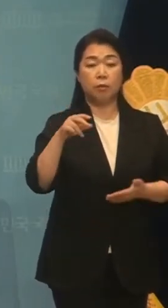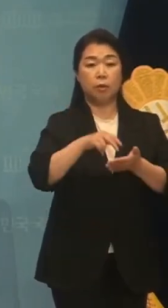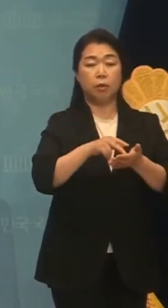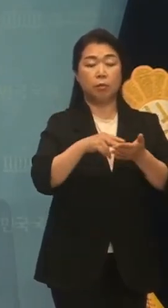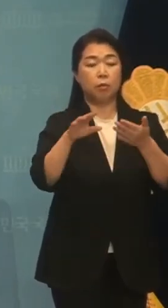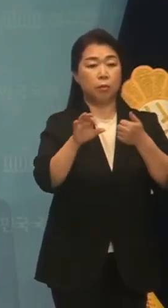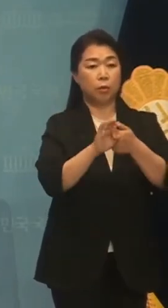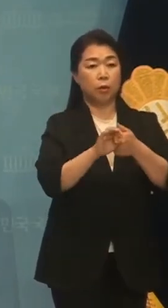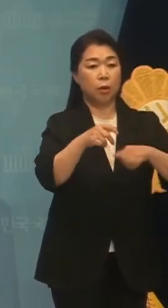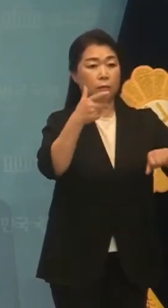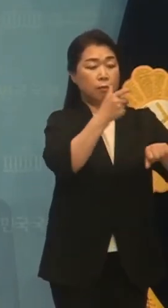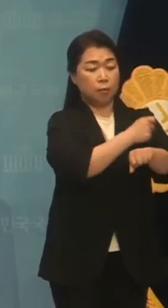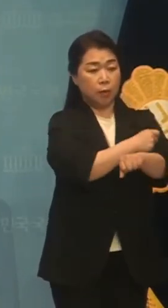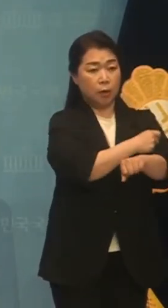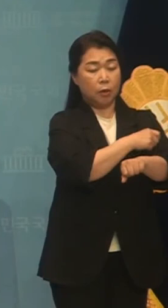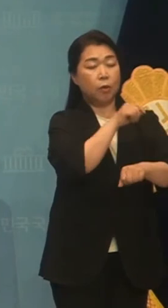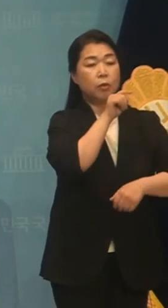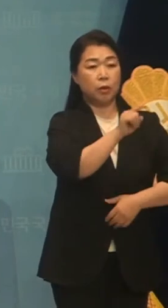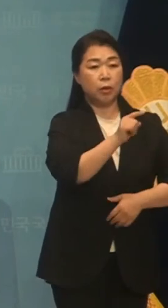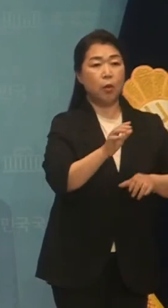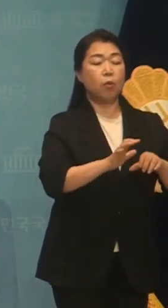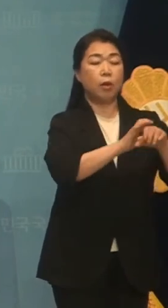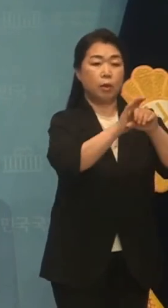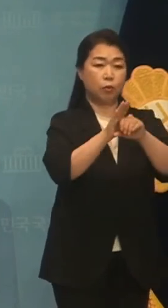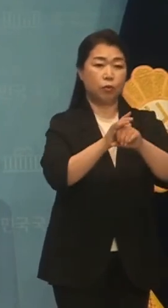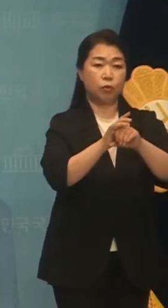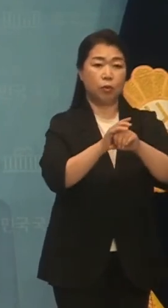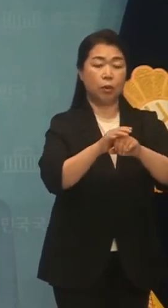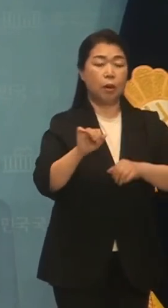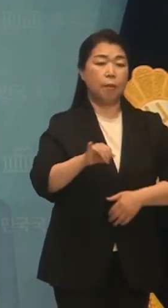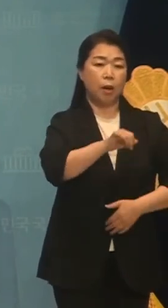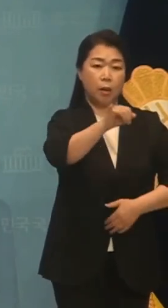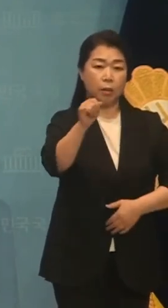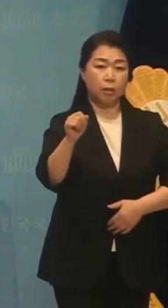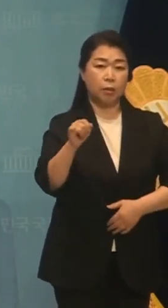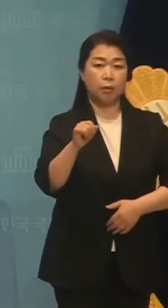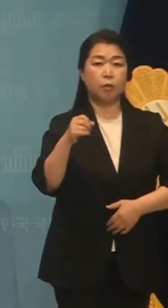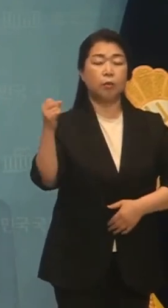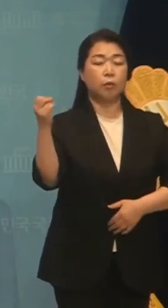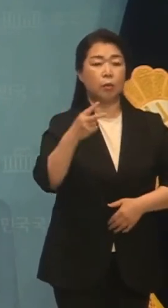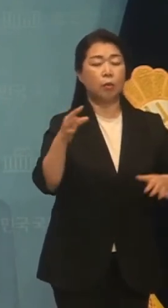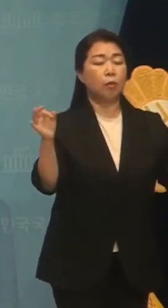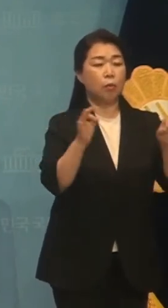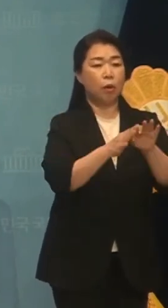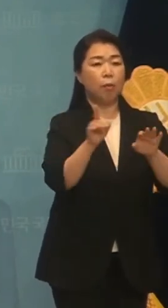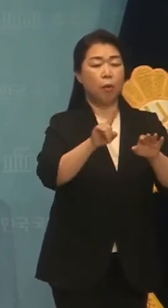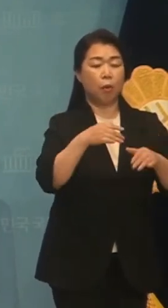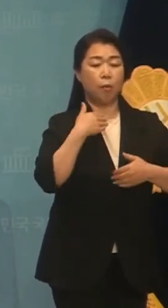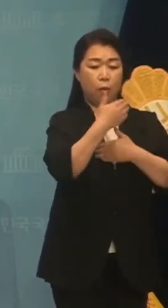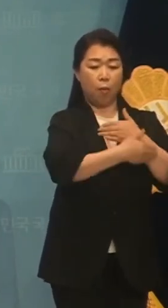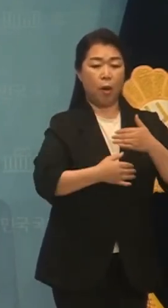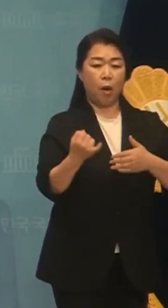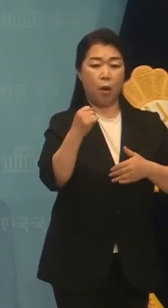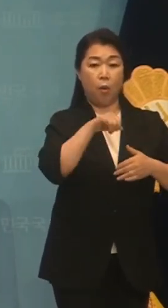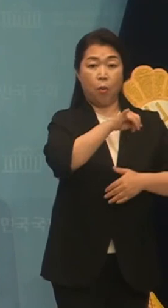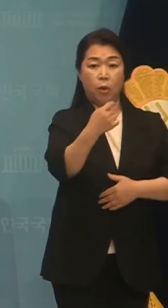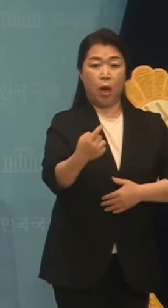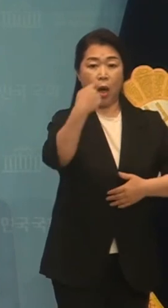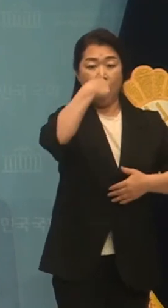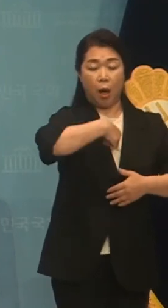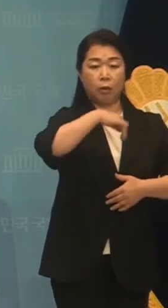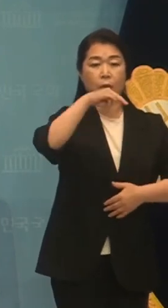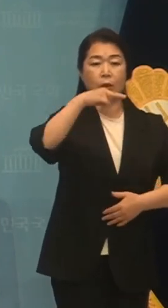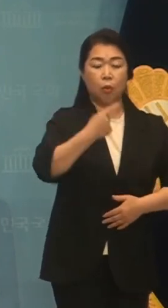백신을 접종하는 것 자체가 코로나19 바이러스 부화, 즉 내 몸에 코로나가 들어온다